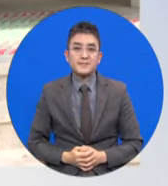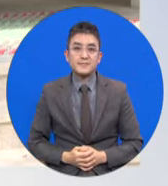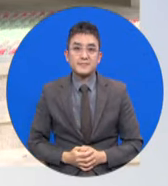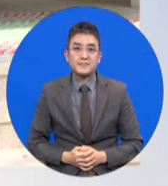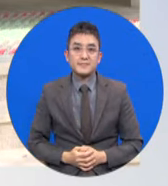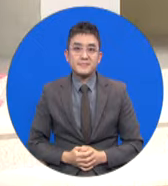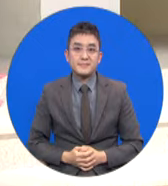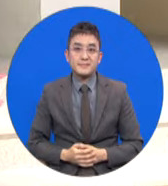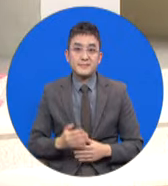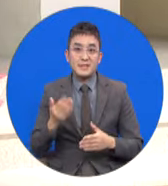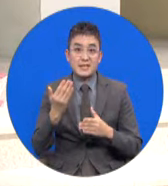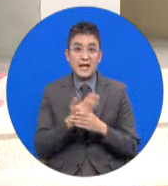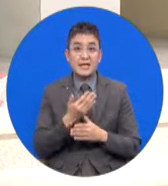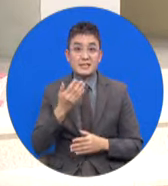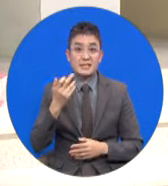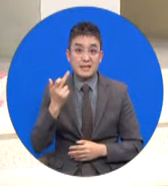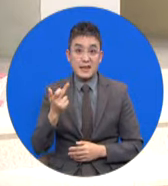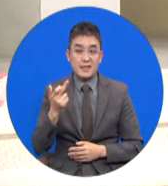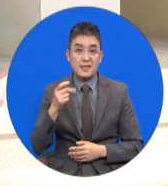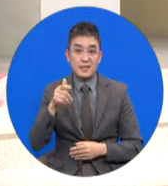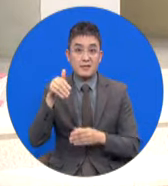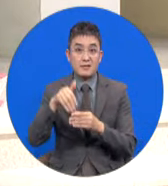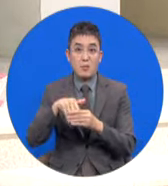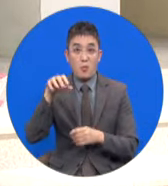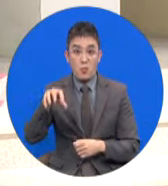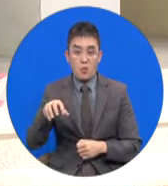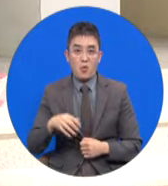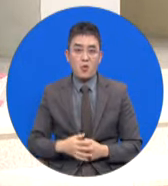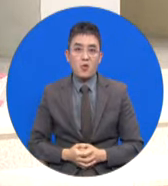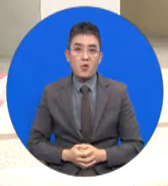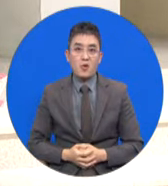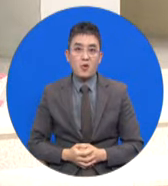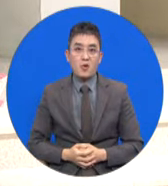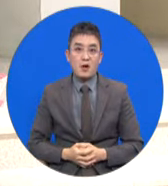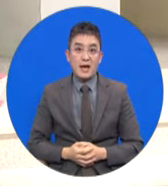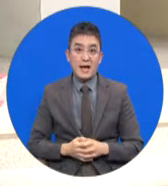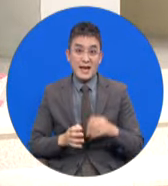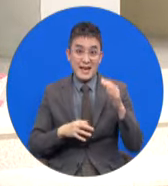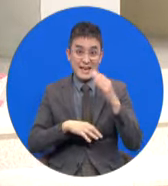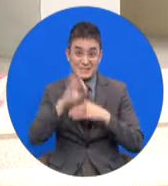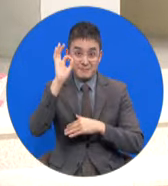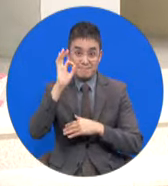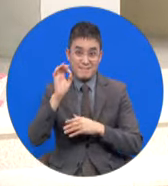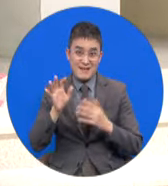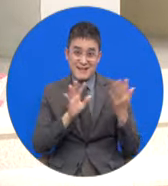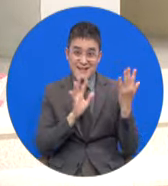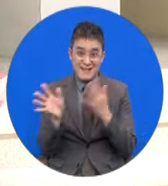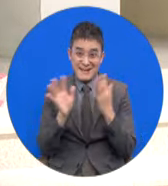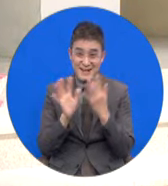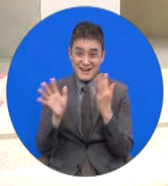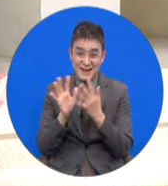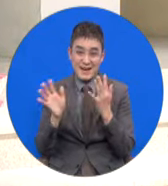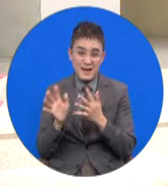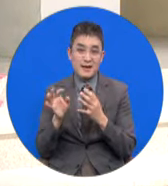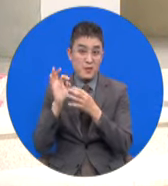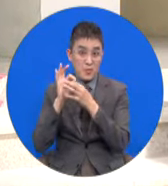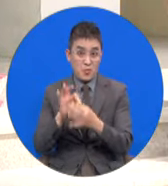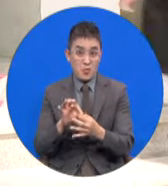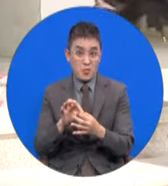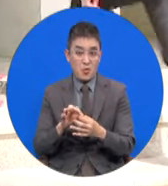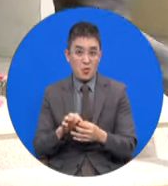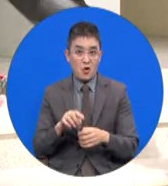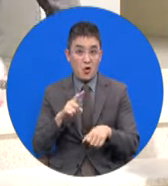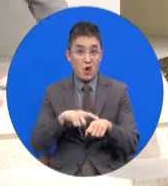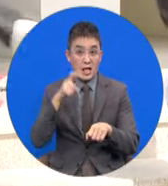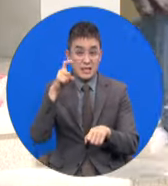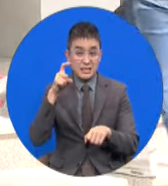네, 양산 효안고등학교 투표소에 나와 있습니다. 이른 아침부터 소중한 한 표를 행사하려는 사람들의 발길이 이어지고 있는데요. 오전